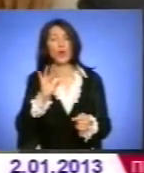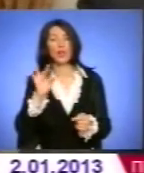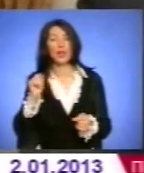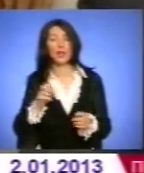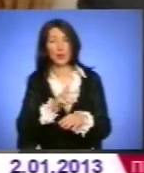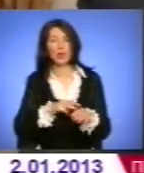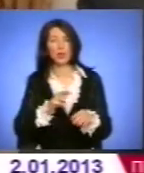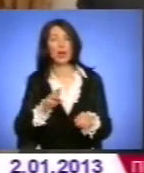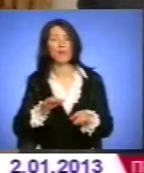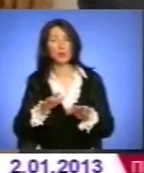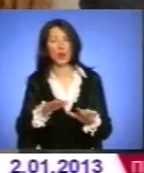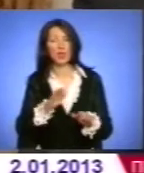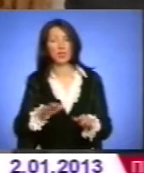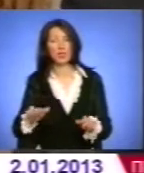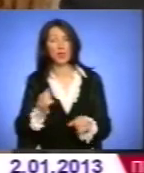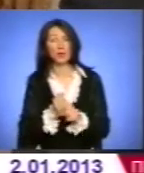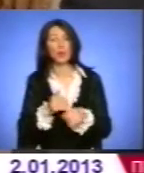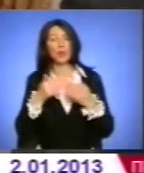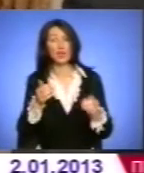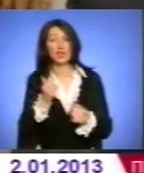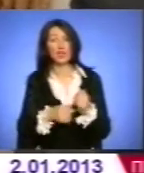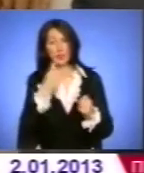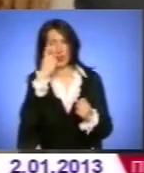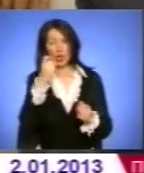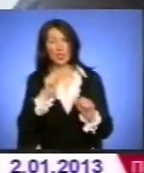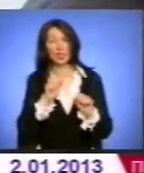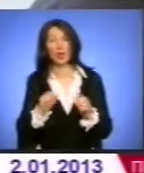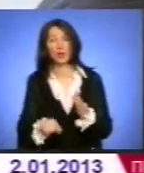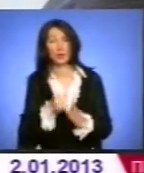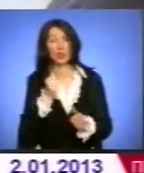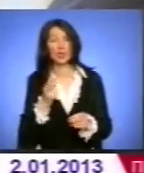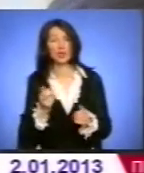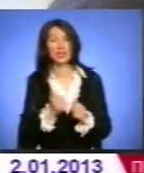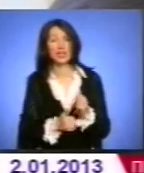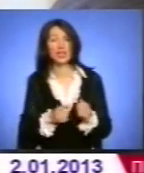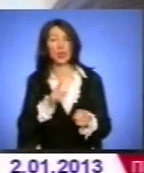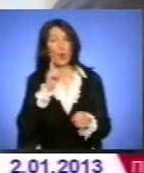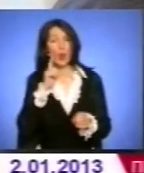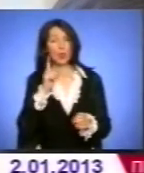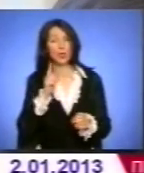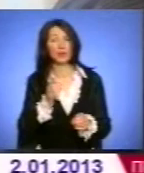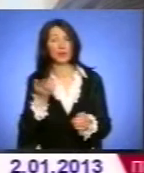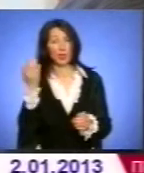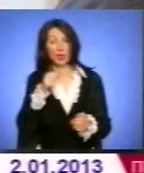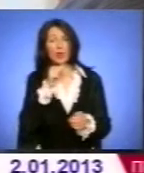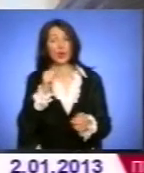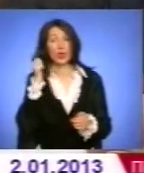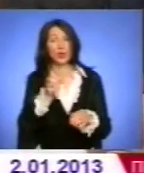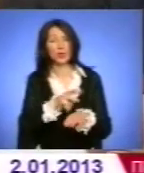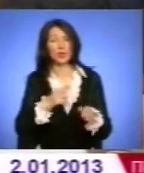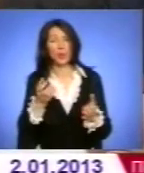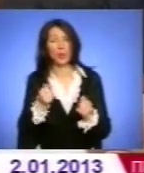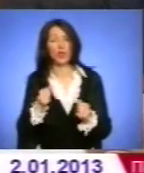над попередженням правопорушень серед молоді. Торік представники правоохоронних органів брали участь у заходах з правової освіти,